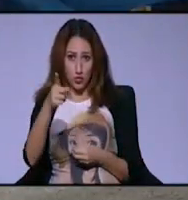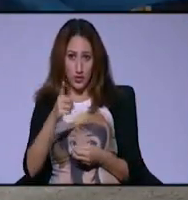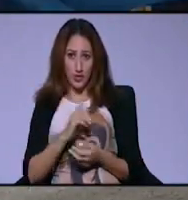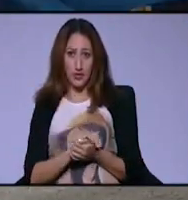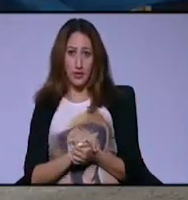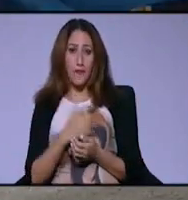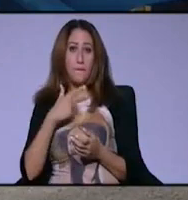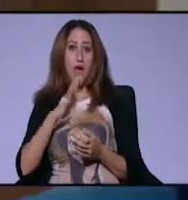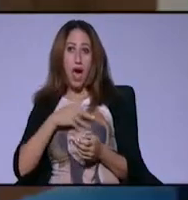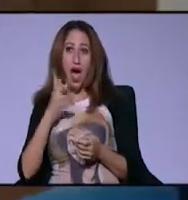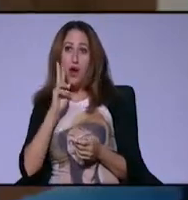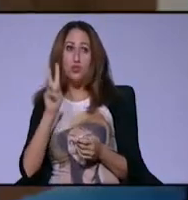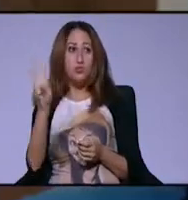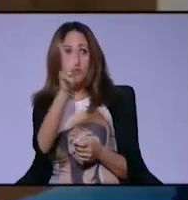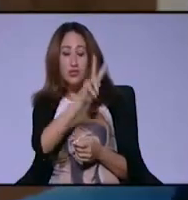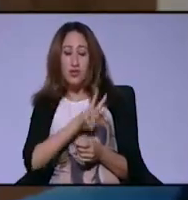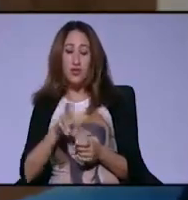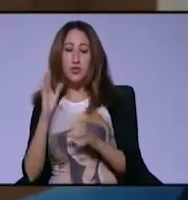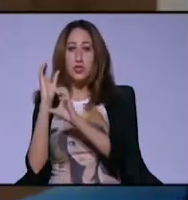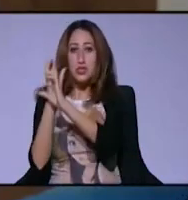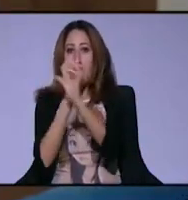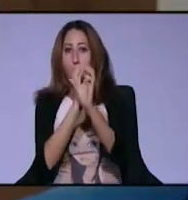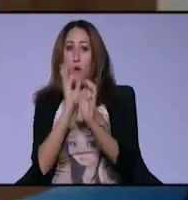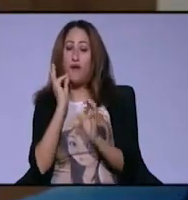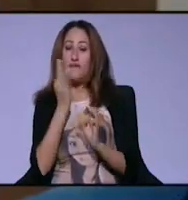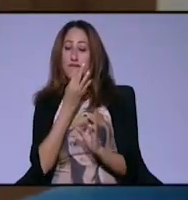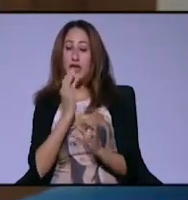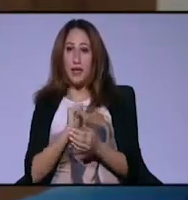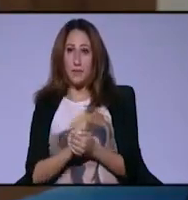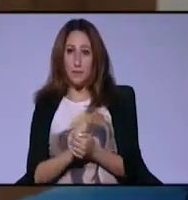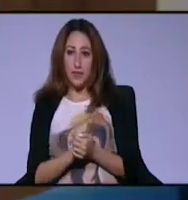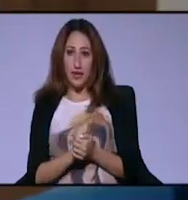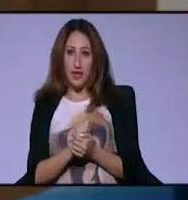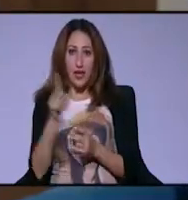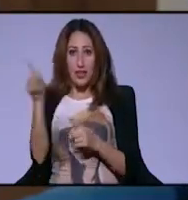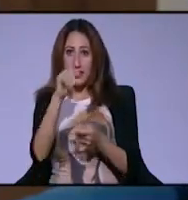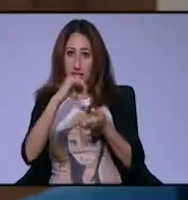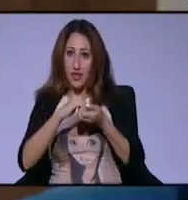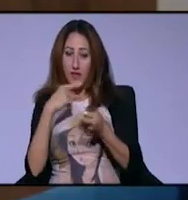عايزين نظهر هذا العمل، فاستهل بالحديث ده.